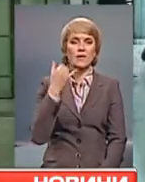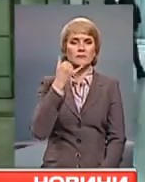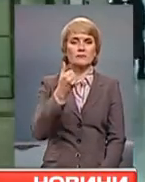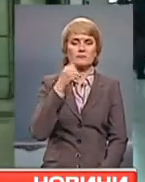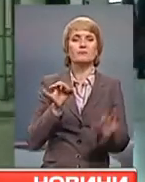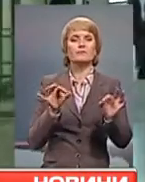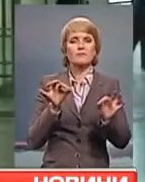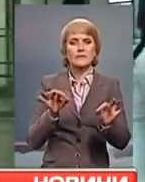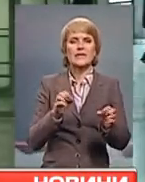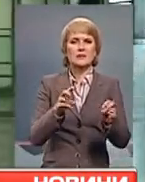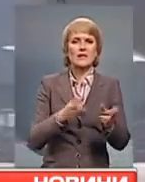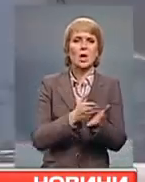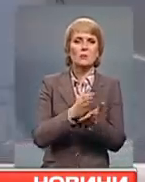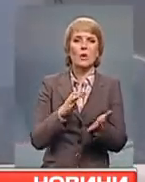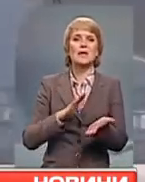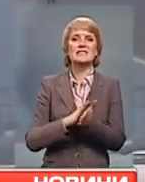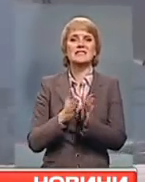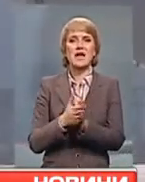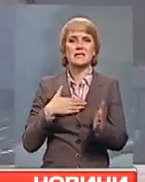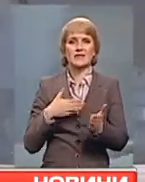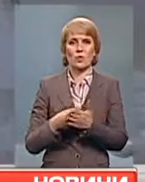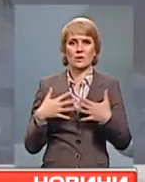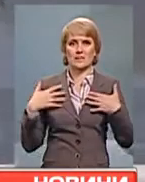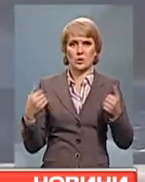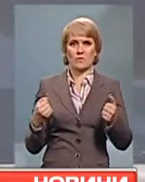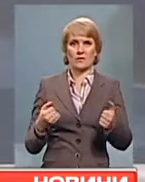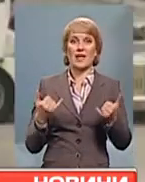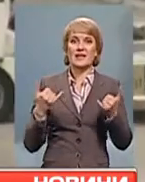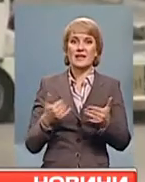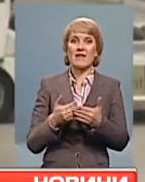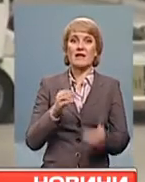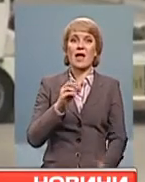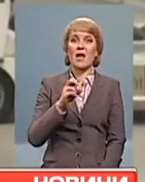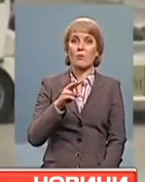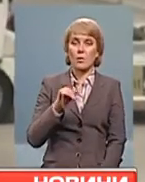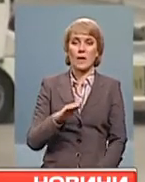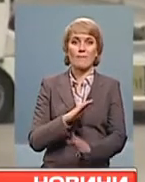здоров'я. Нині від еболи померли понад 4,5 тисячі людей.